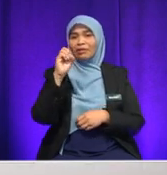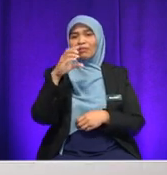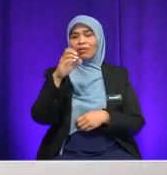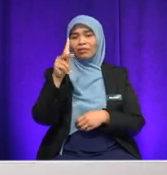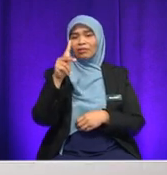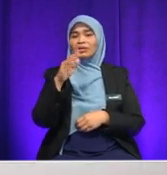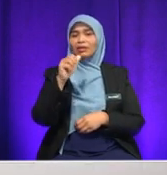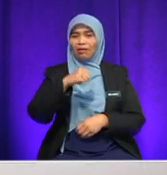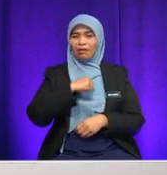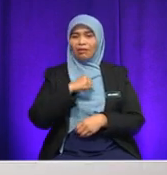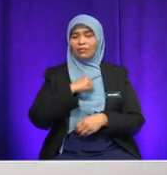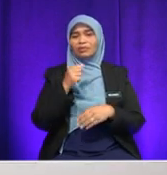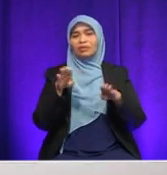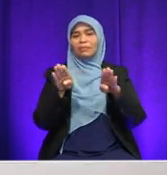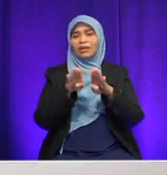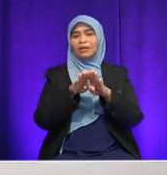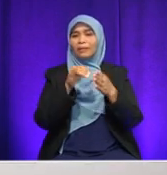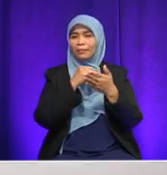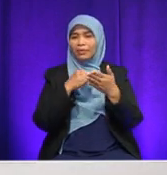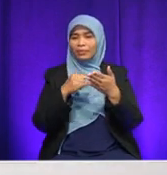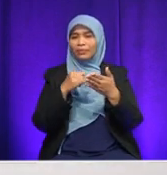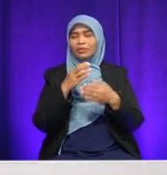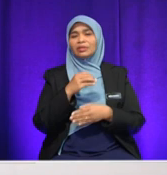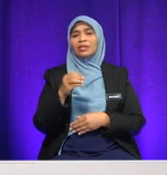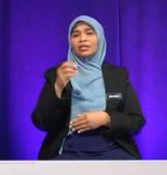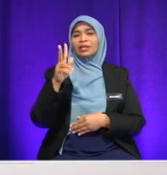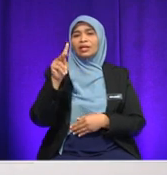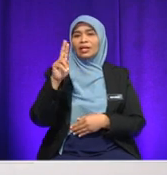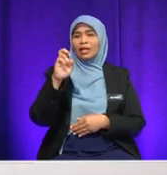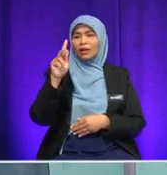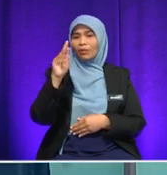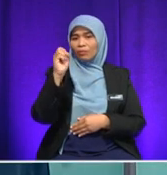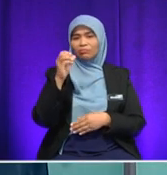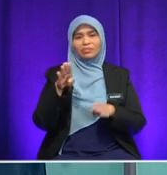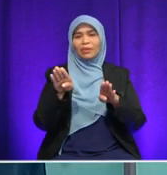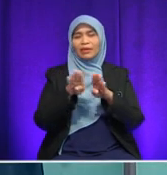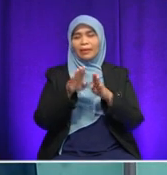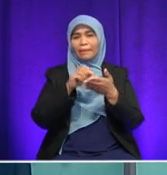pelukis dan juga Diamond Kreko sebagai penulis. Dan